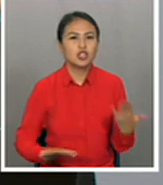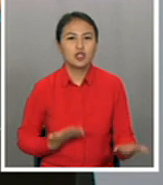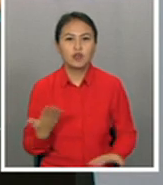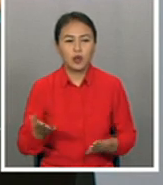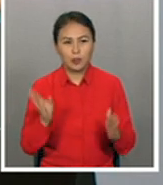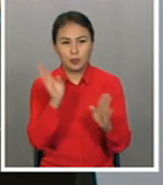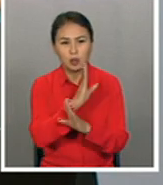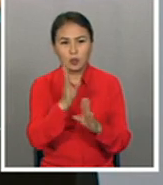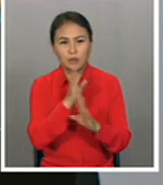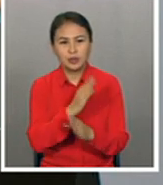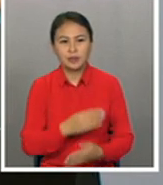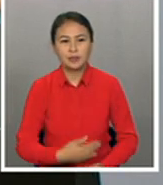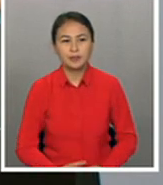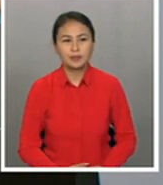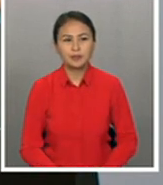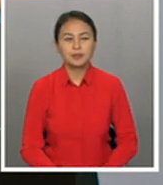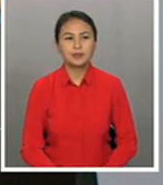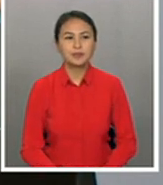природе?